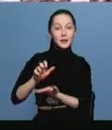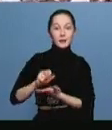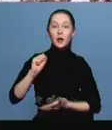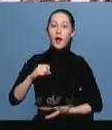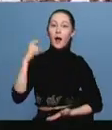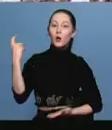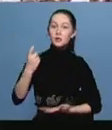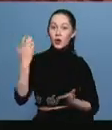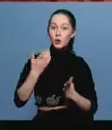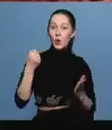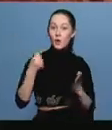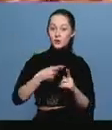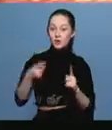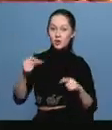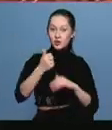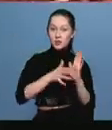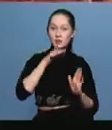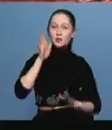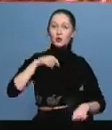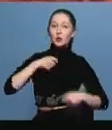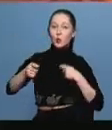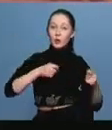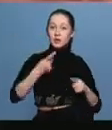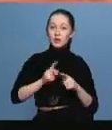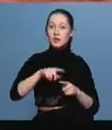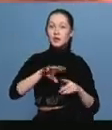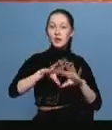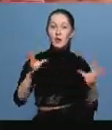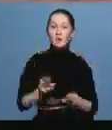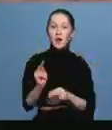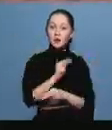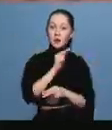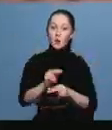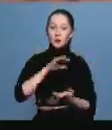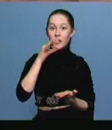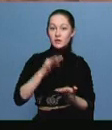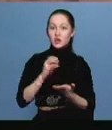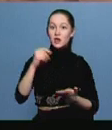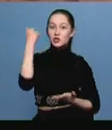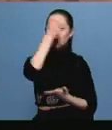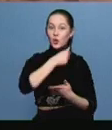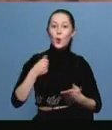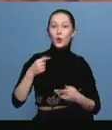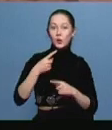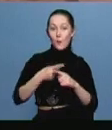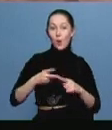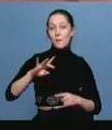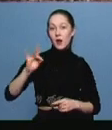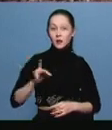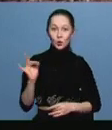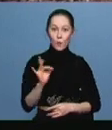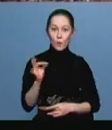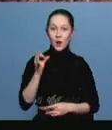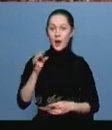в течение 16 лет будет владеть объектами теплоснабжения, вкладывая в их содержание и ремонт ежегодно по 500 000 000 рублей. И никаких прав